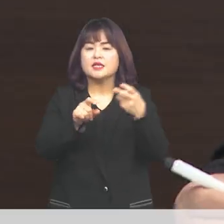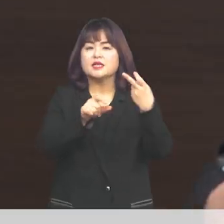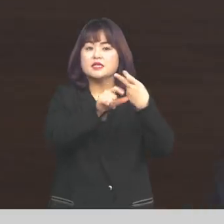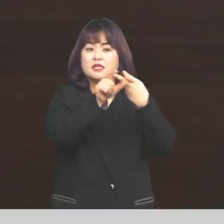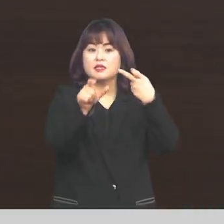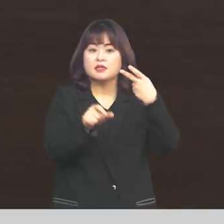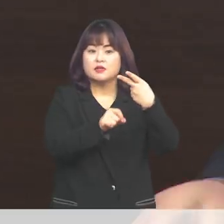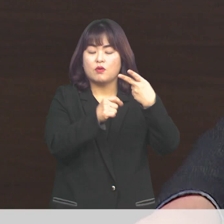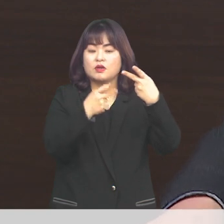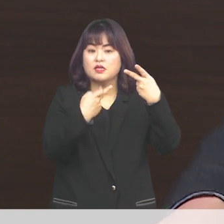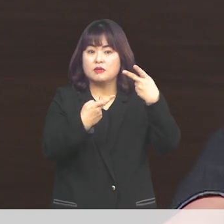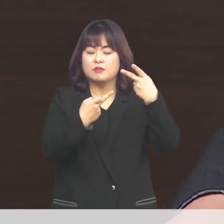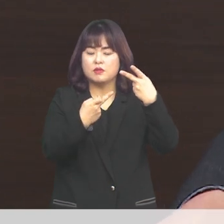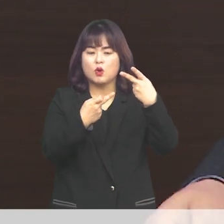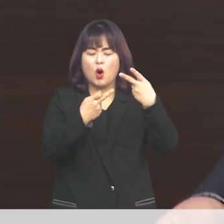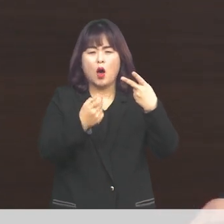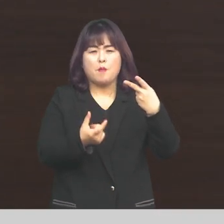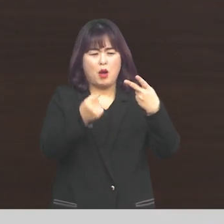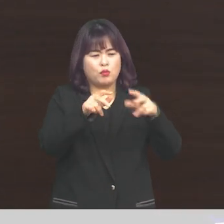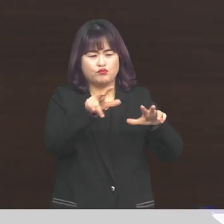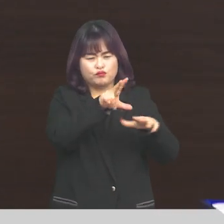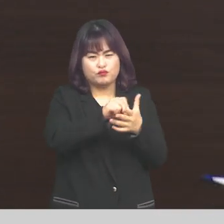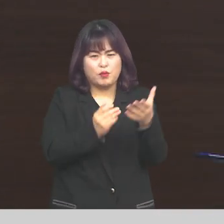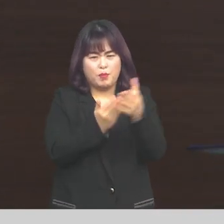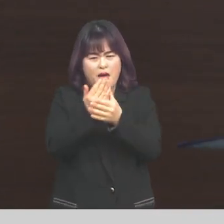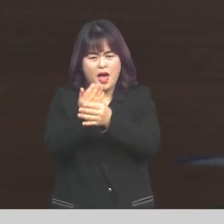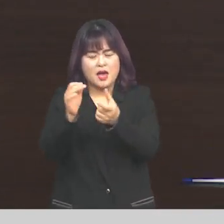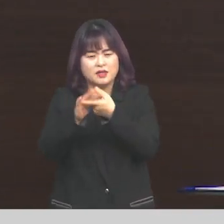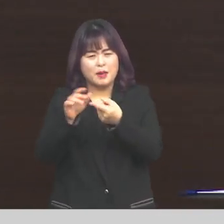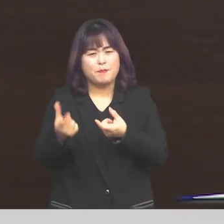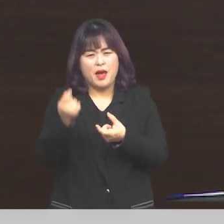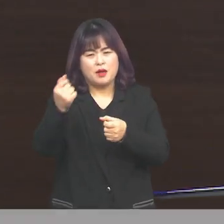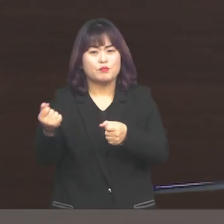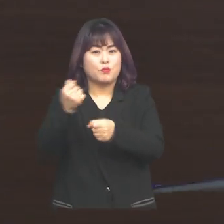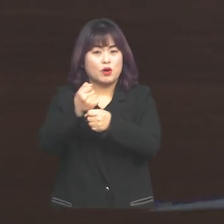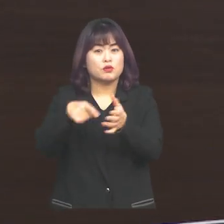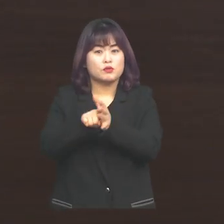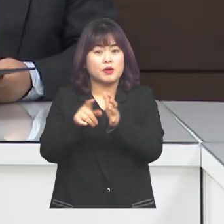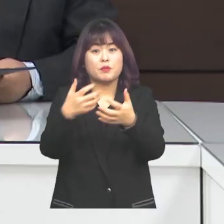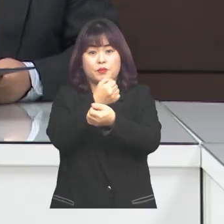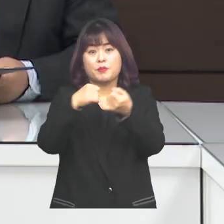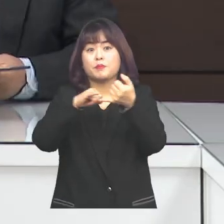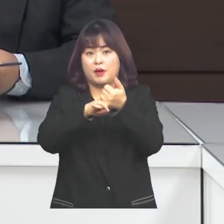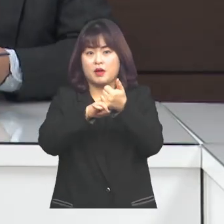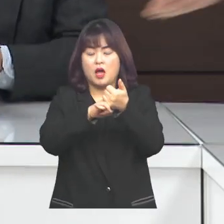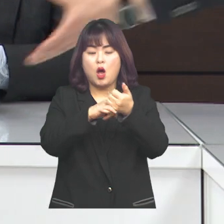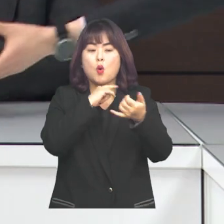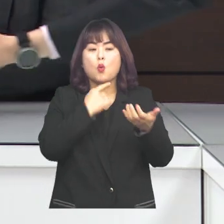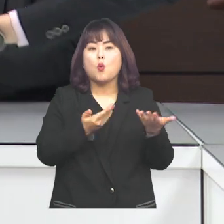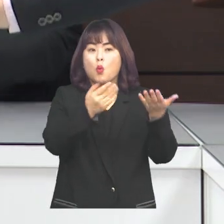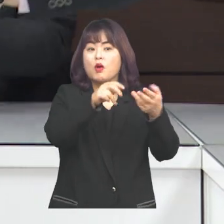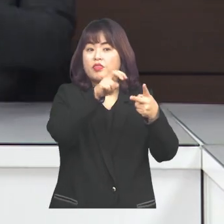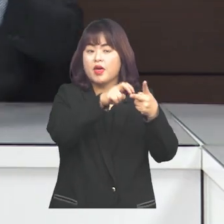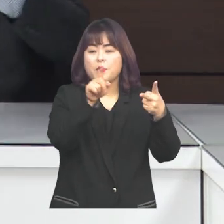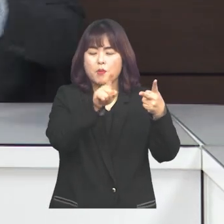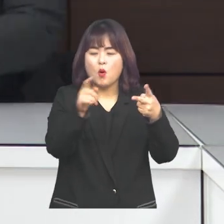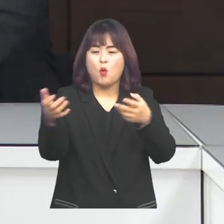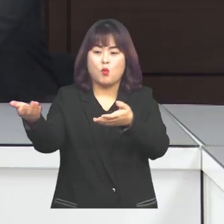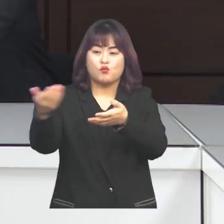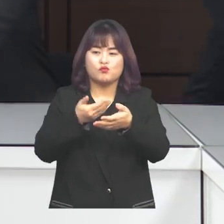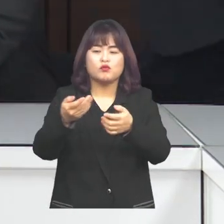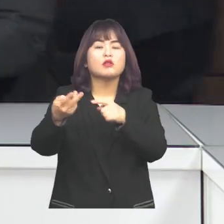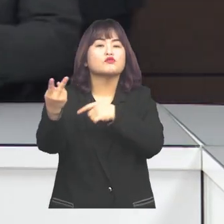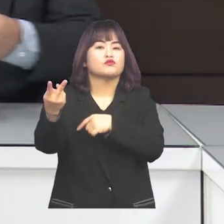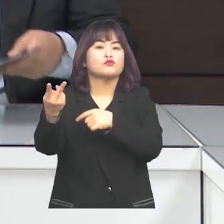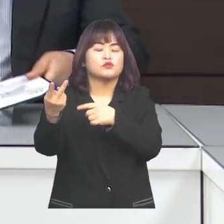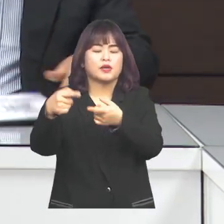11일 신속한 재난 대응과 복구 협력 체계 구축을 위한 업무 협약을 체결했습니다. 용인시자원봉사센터와 협약을